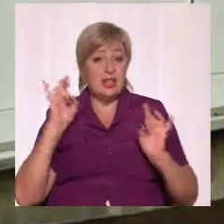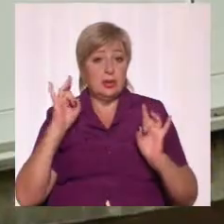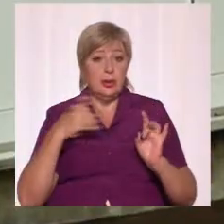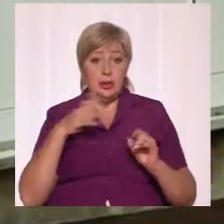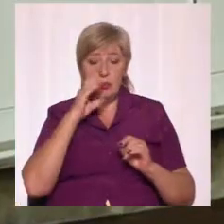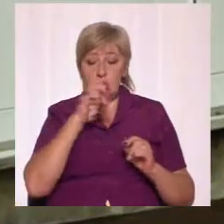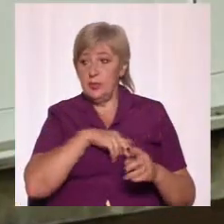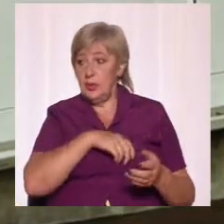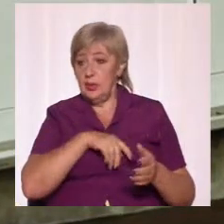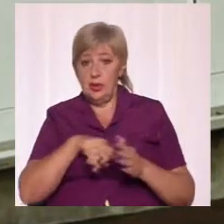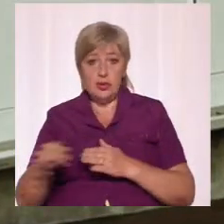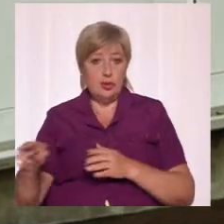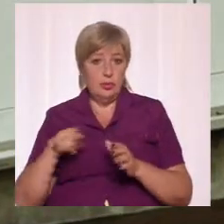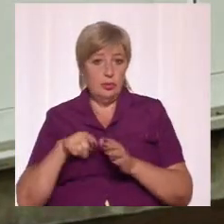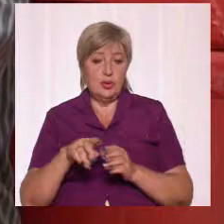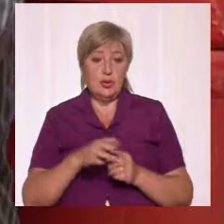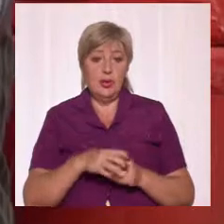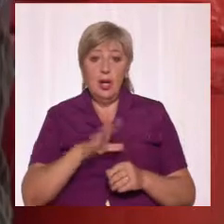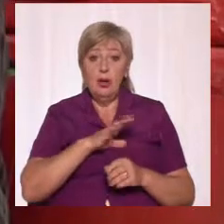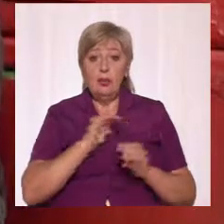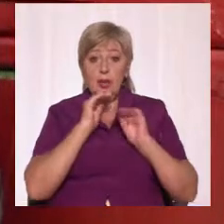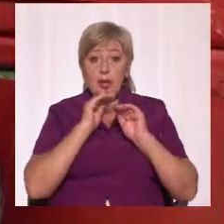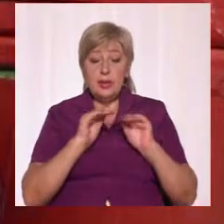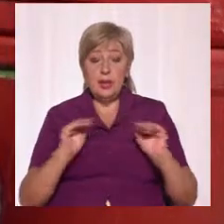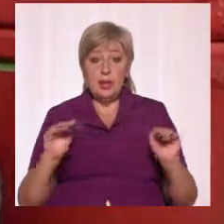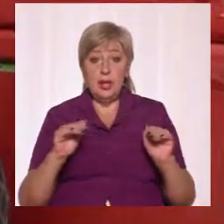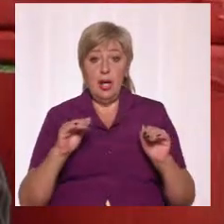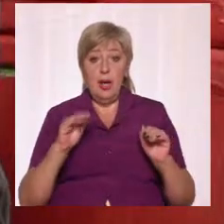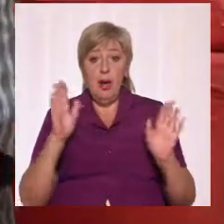така тиха погода. Потім починав